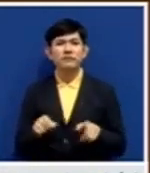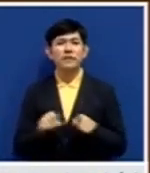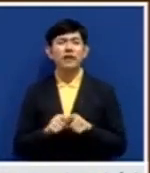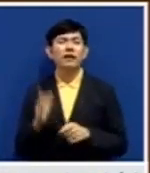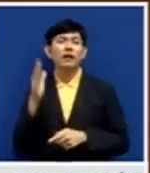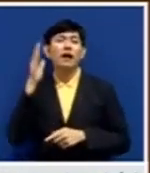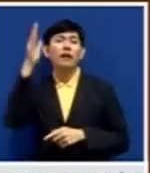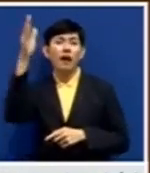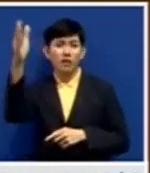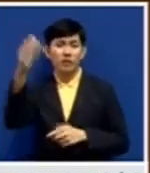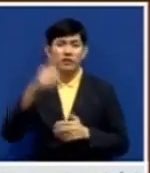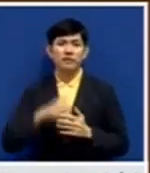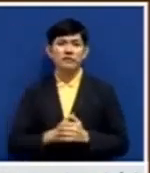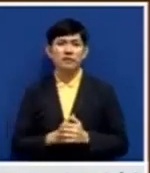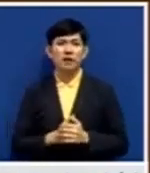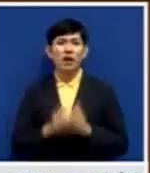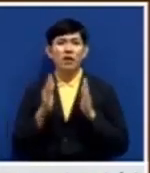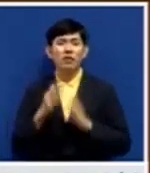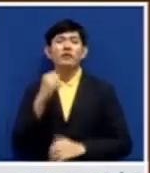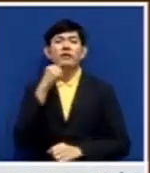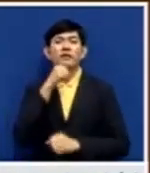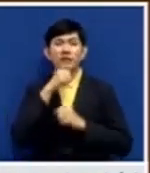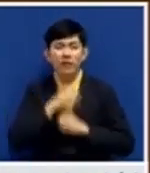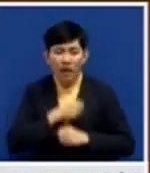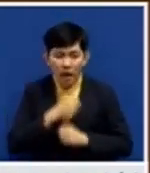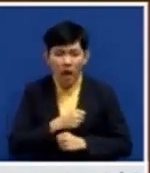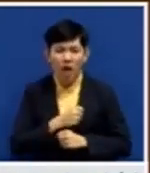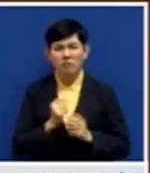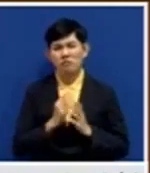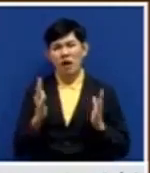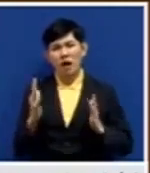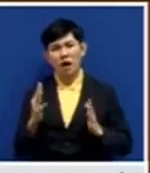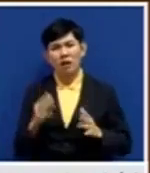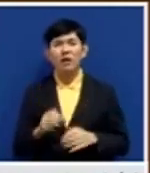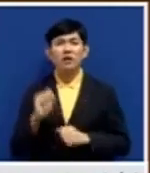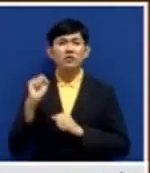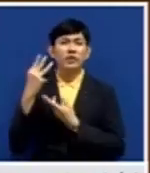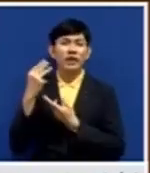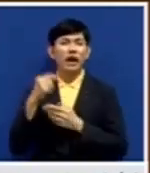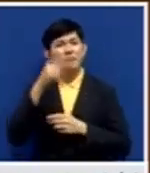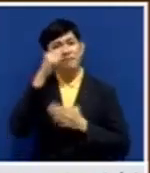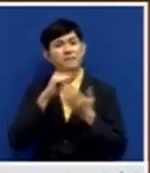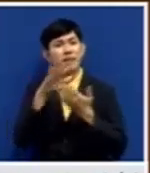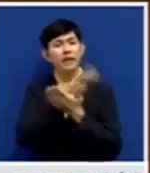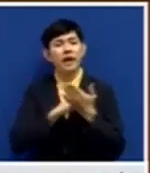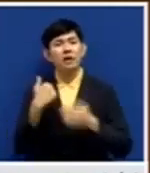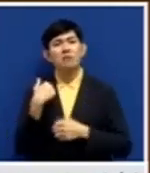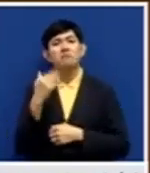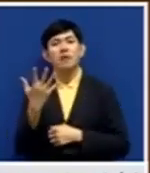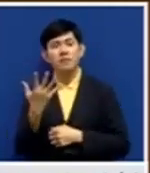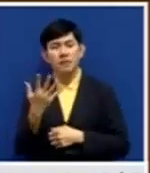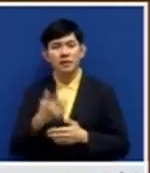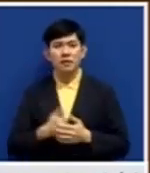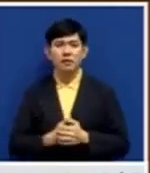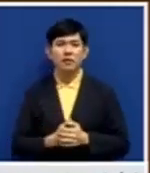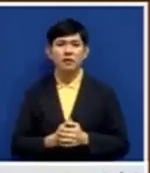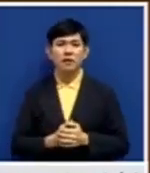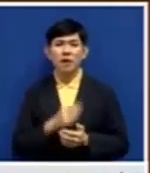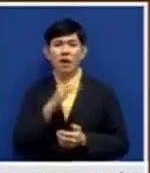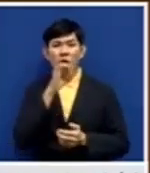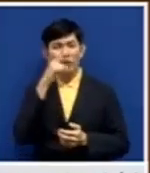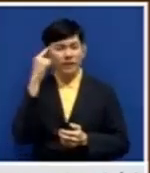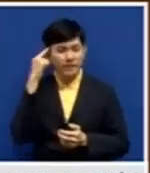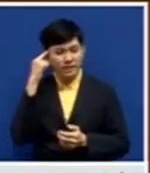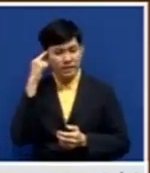าคนแก่ก็เยอะระบบสวัสดิการประเทศไทยก็ยังไม่มีแล้วท่านลองนึกดูสิ